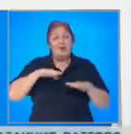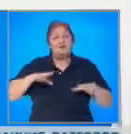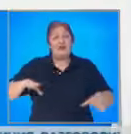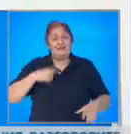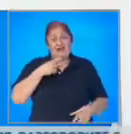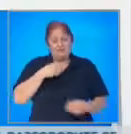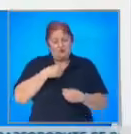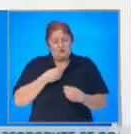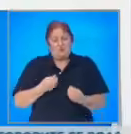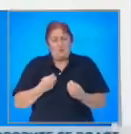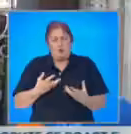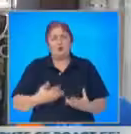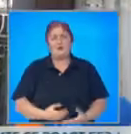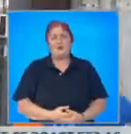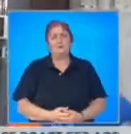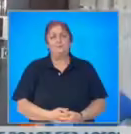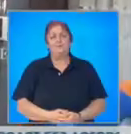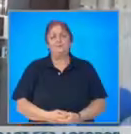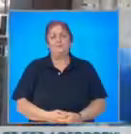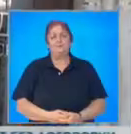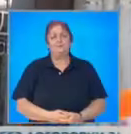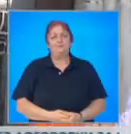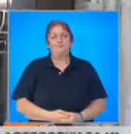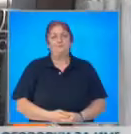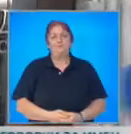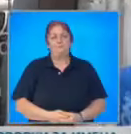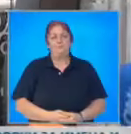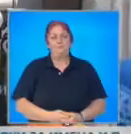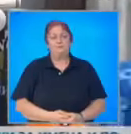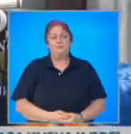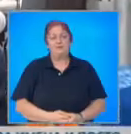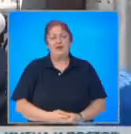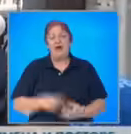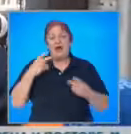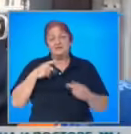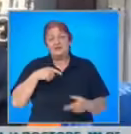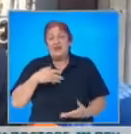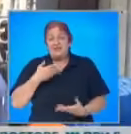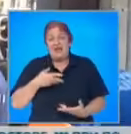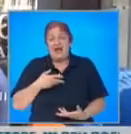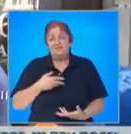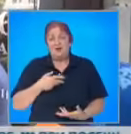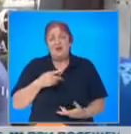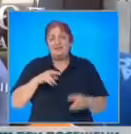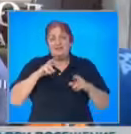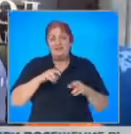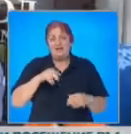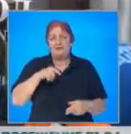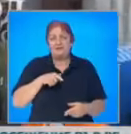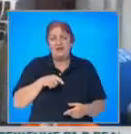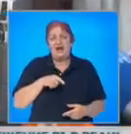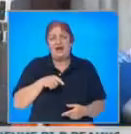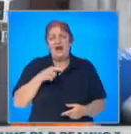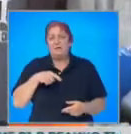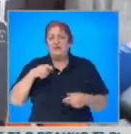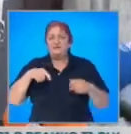казва, че се чувства доста добре. Радваш ли, че отново си? Разбира се, че се радвам и се надявам сега, като пандемията